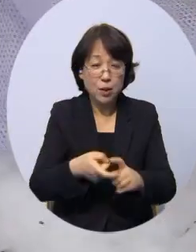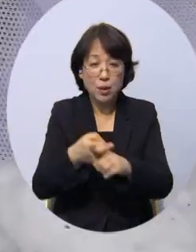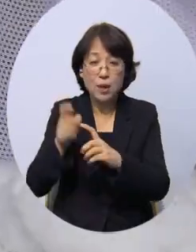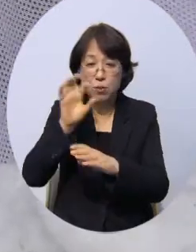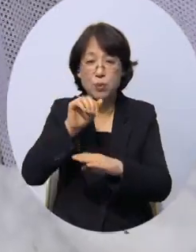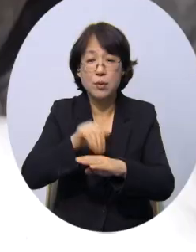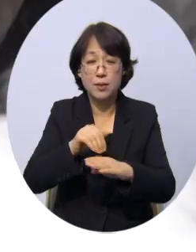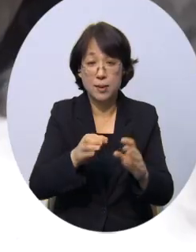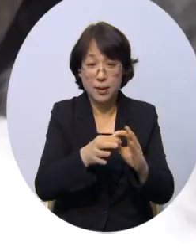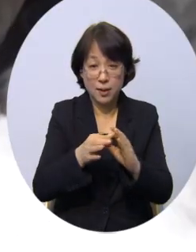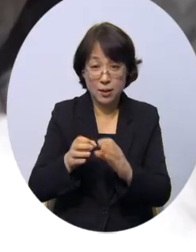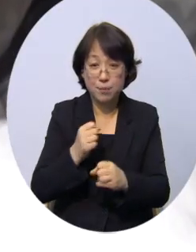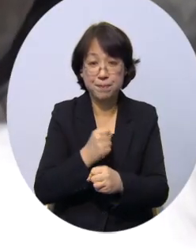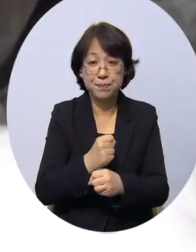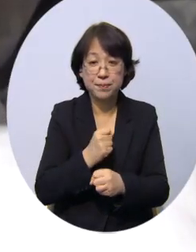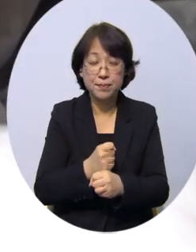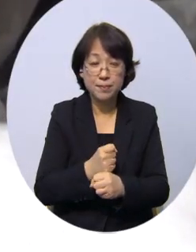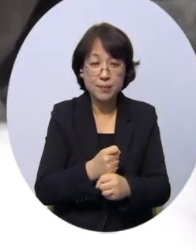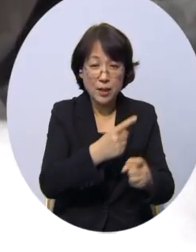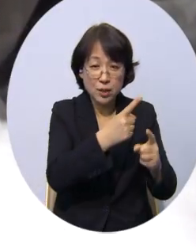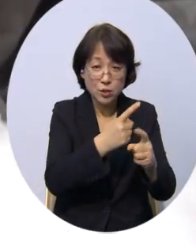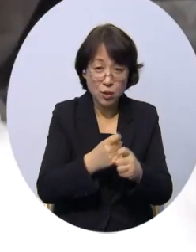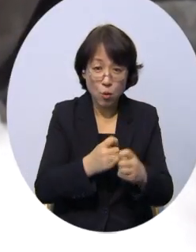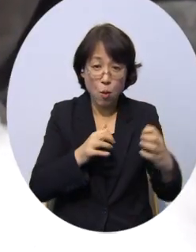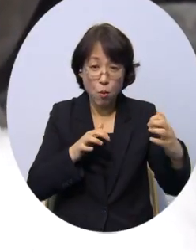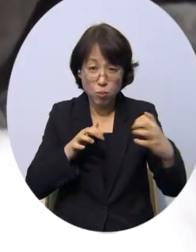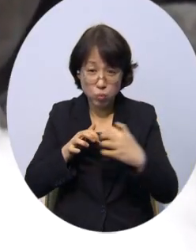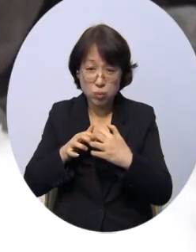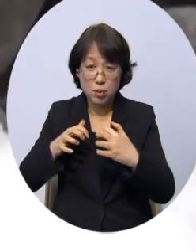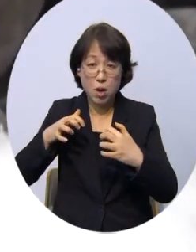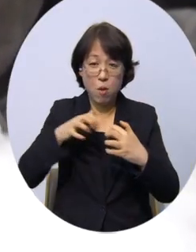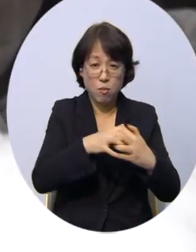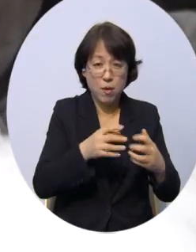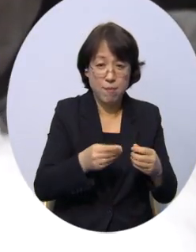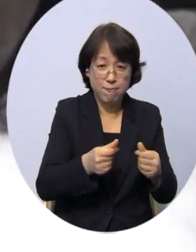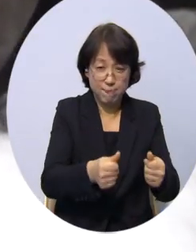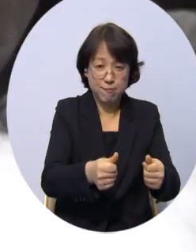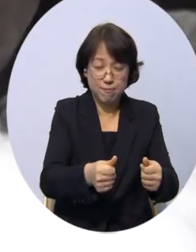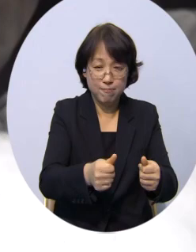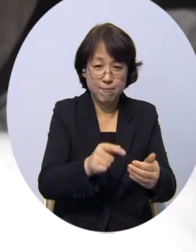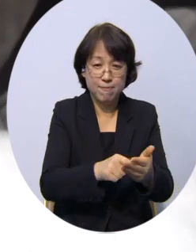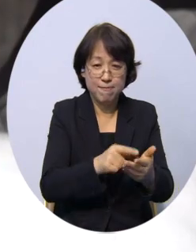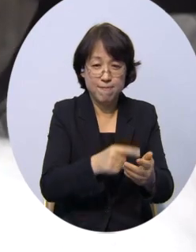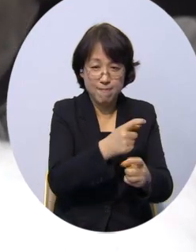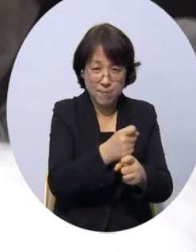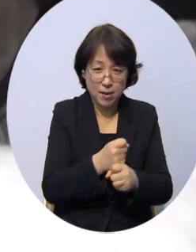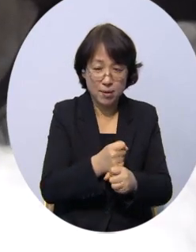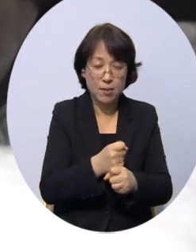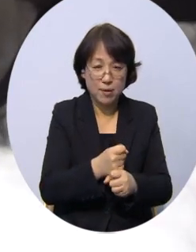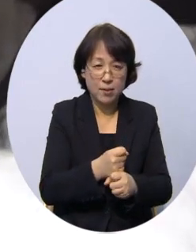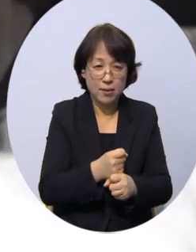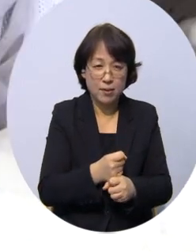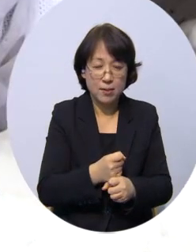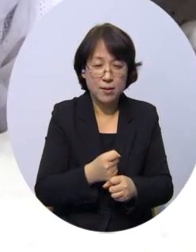훈련을 지속적으로 실시해 적의 어떤 도발 유형에도 응징할 수 있도록 압도적인